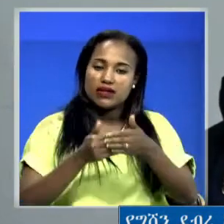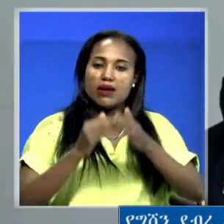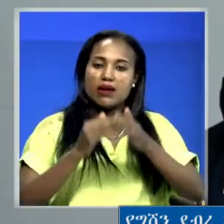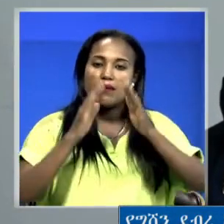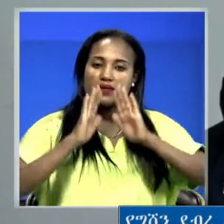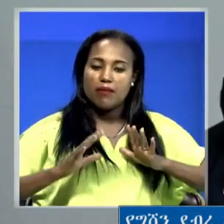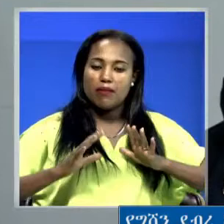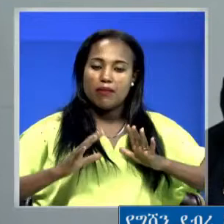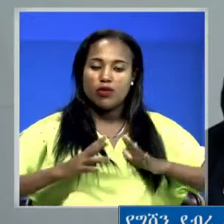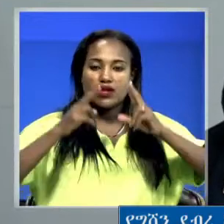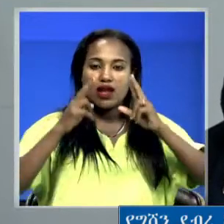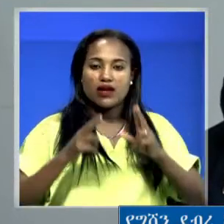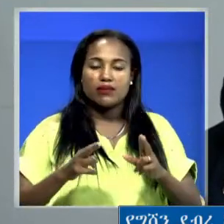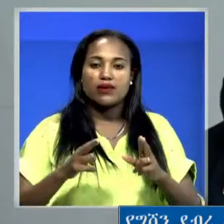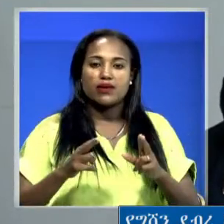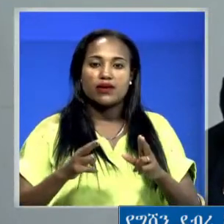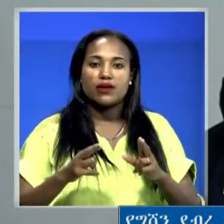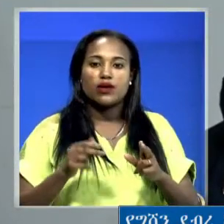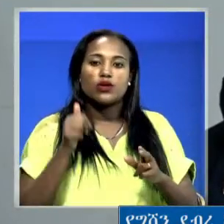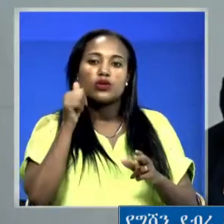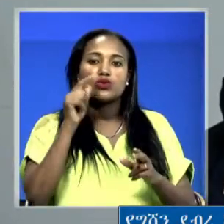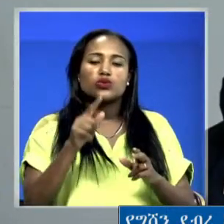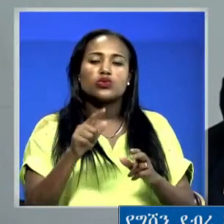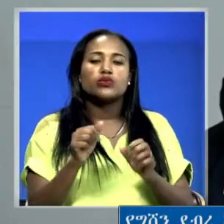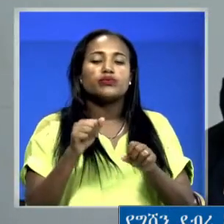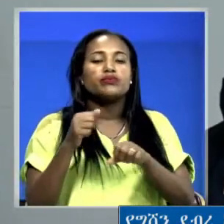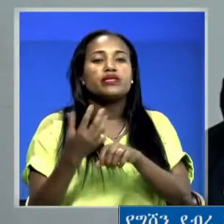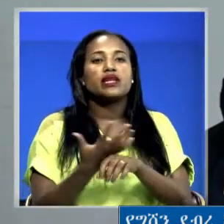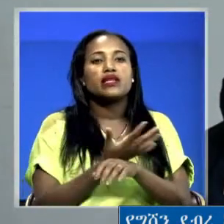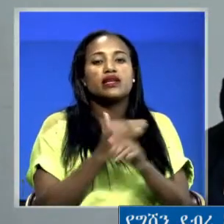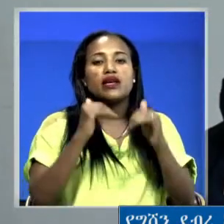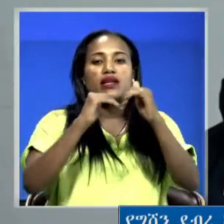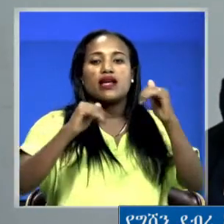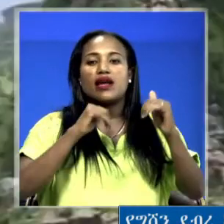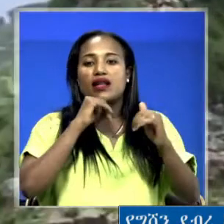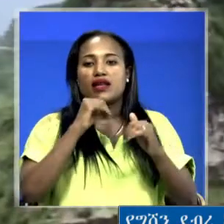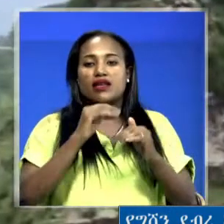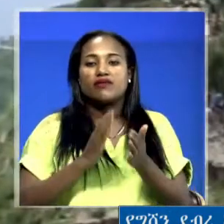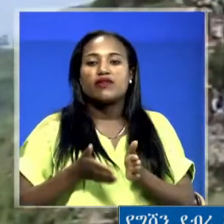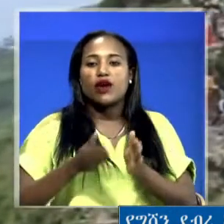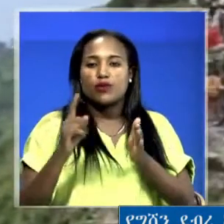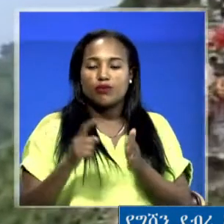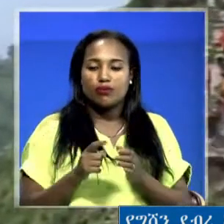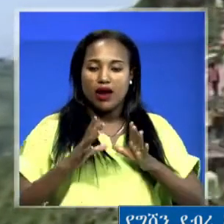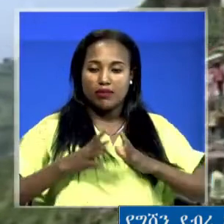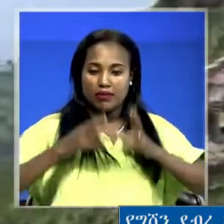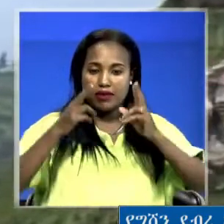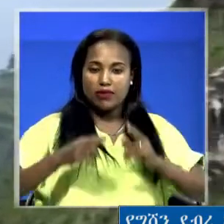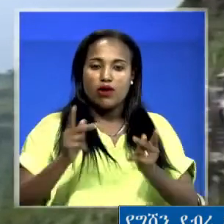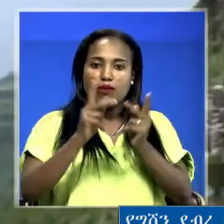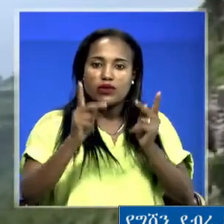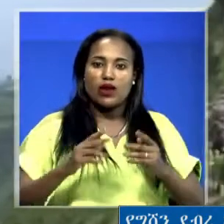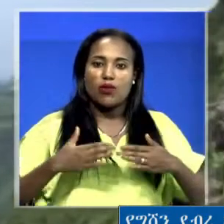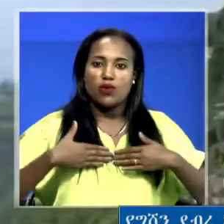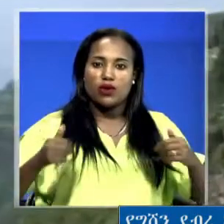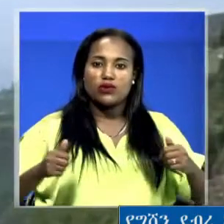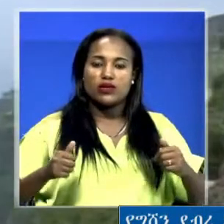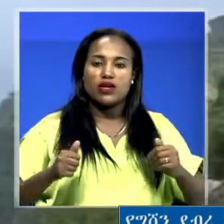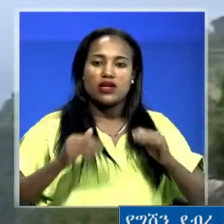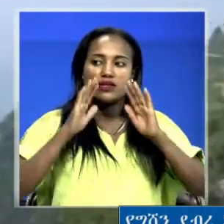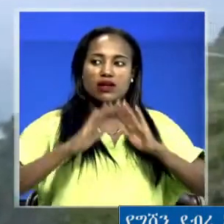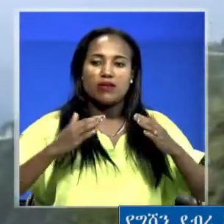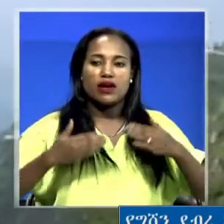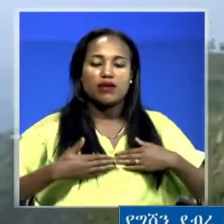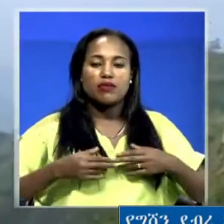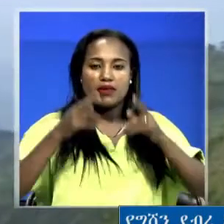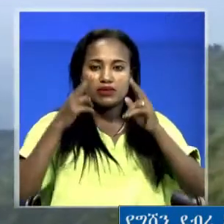በሰላም በዓሉን እንድናከብር የእሱ ምሕረትና ቸርነት እንዳይለየን ቅዱስ ፈቃዱ ይሁንልን። በዓሉ በሚከበርበት ስፍራ ላይ ወጣቶች የጸጥታ ስራውን